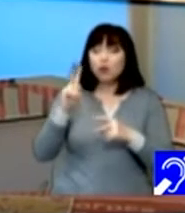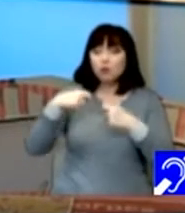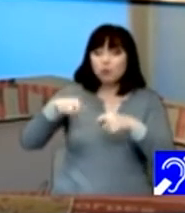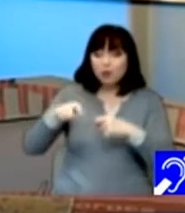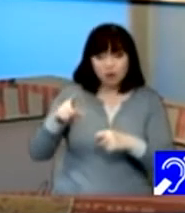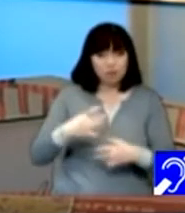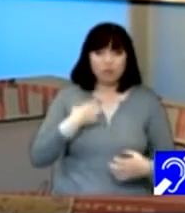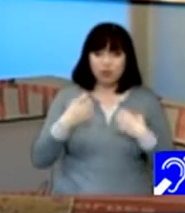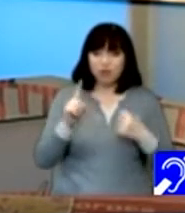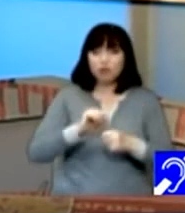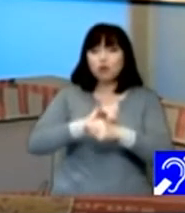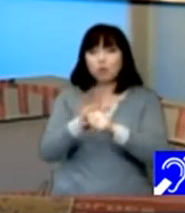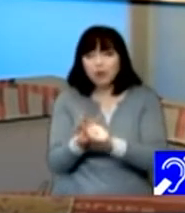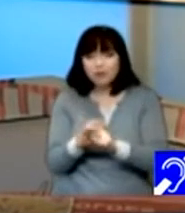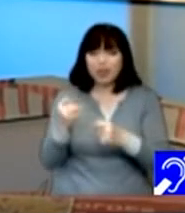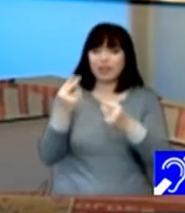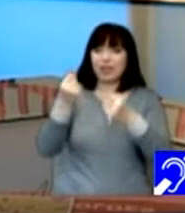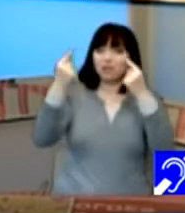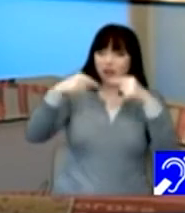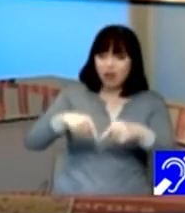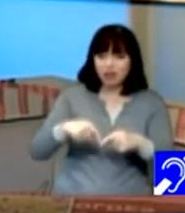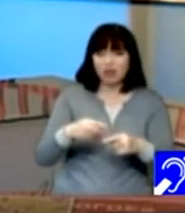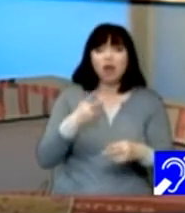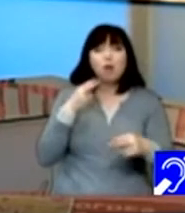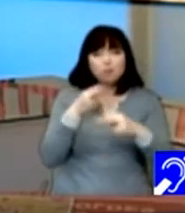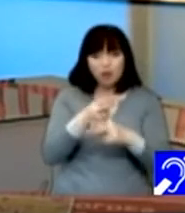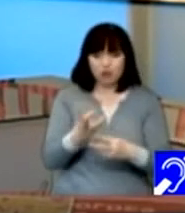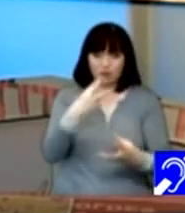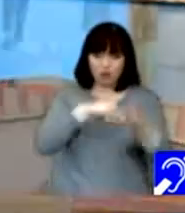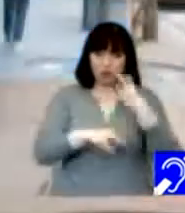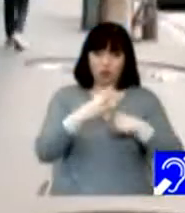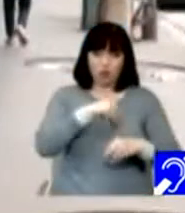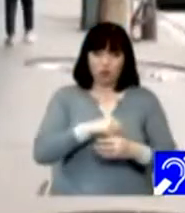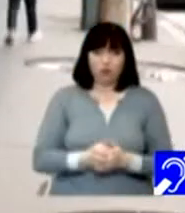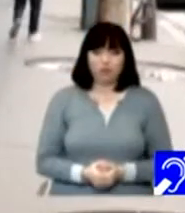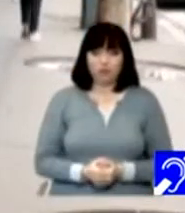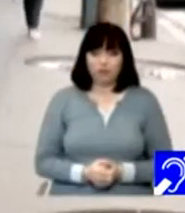de cazuri din valul 5 și inflația vor influența cifra de afaceri.